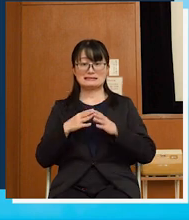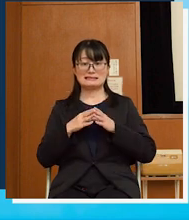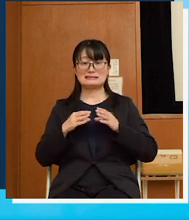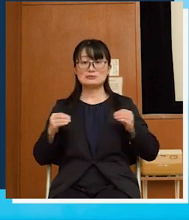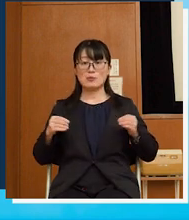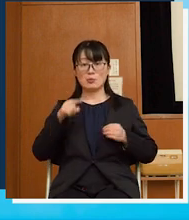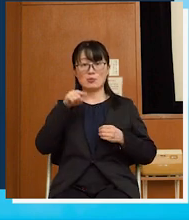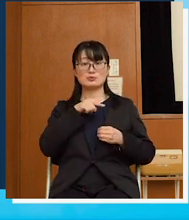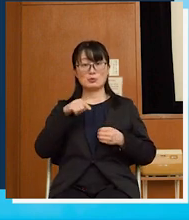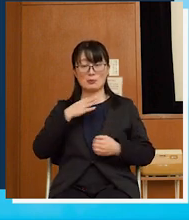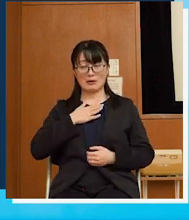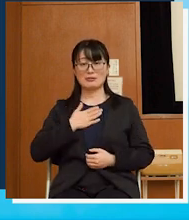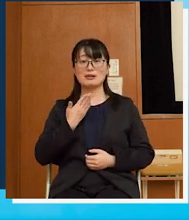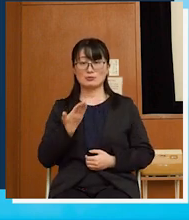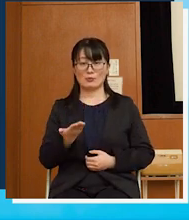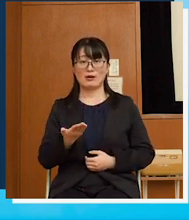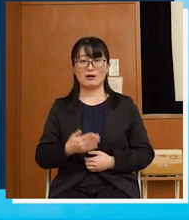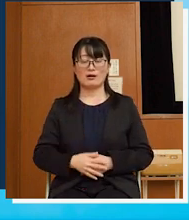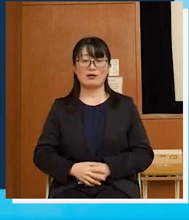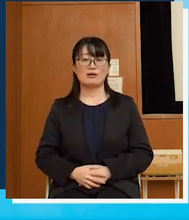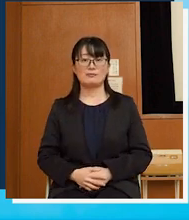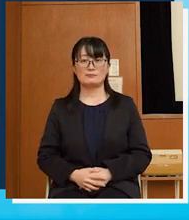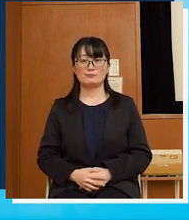たちは分かってるんだろう